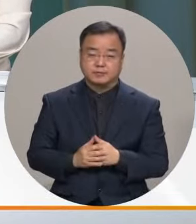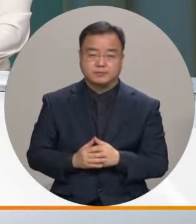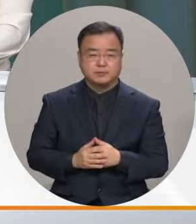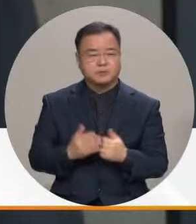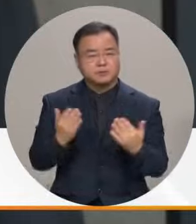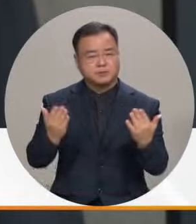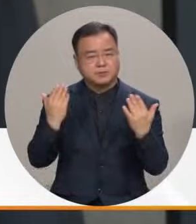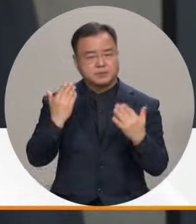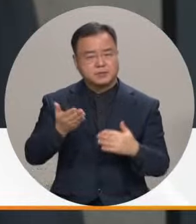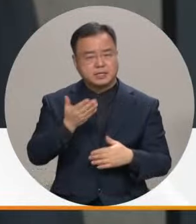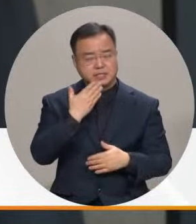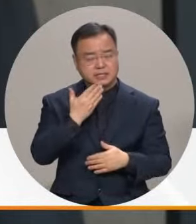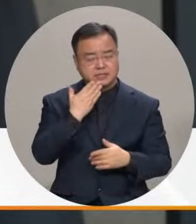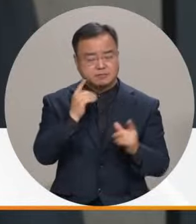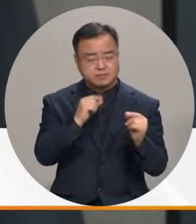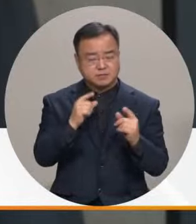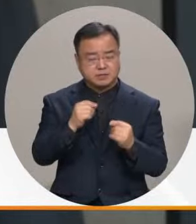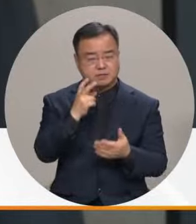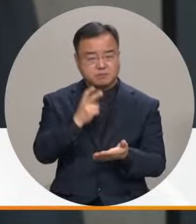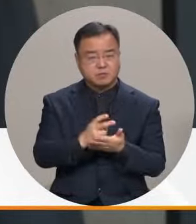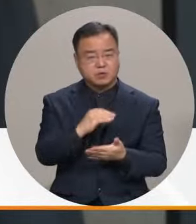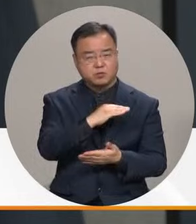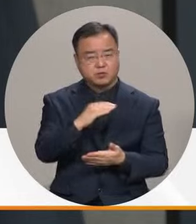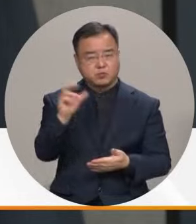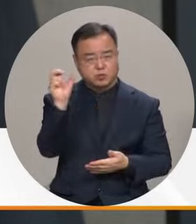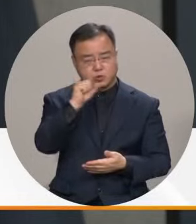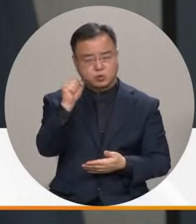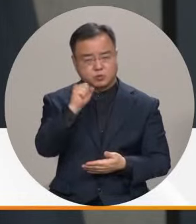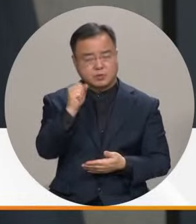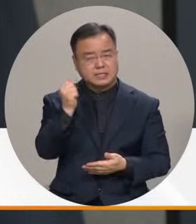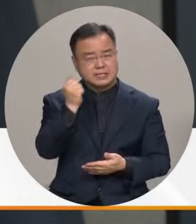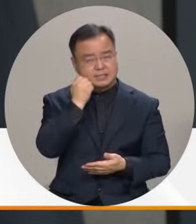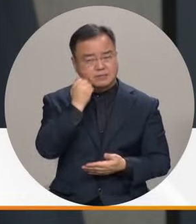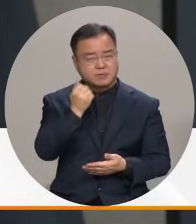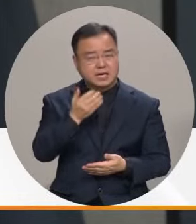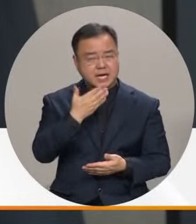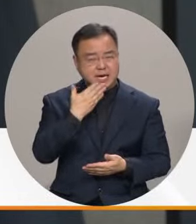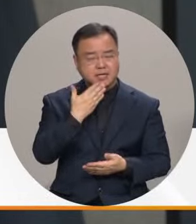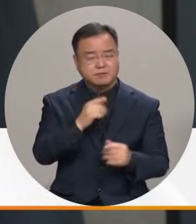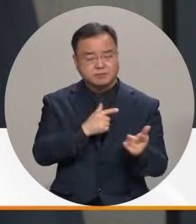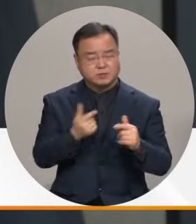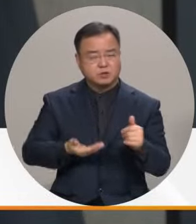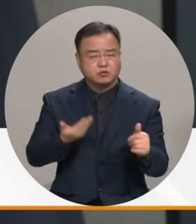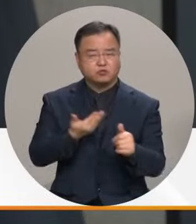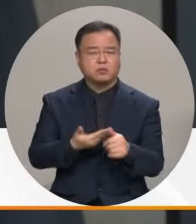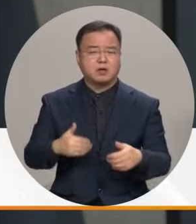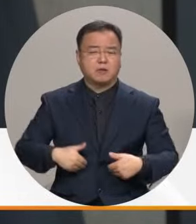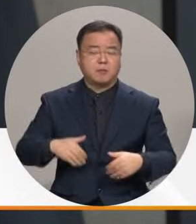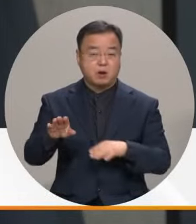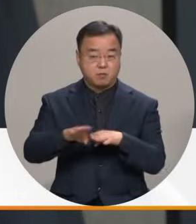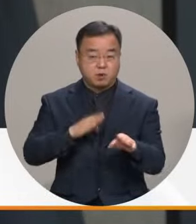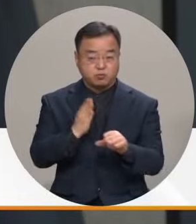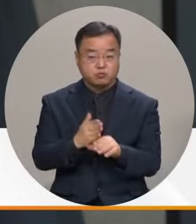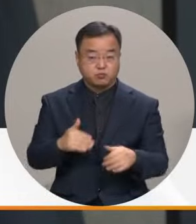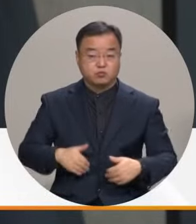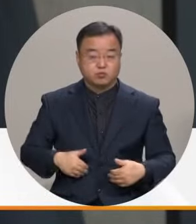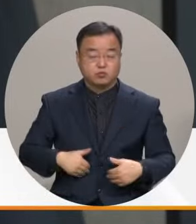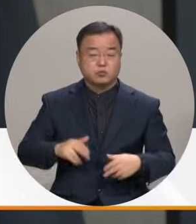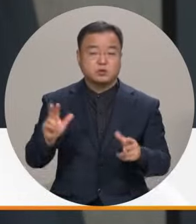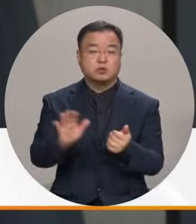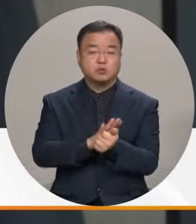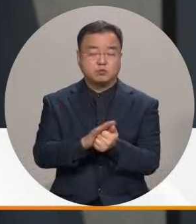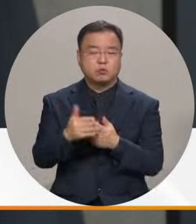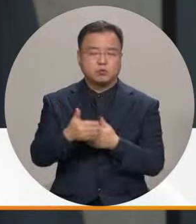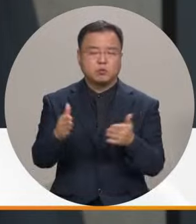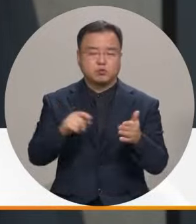학교급식법에 에 따른 양질의 급간식 방학 중에도 급식을 제공할 수 있도록 해야 될 것 같은데요 현재 돌봄 교실에서는 학교에